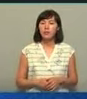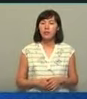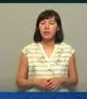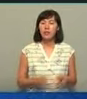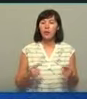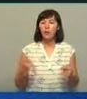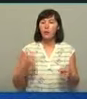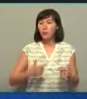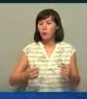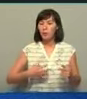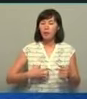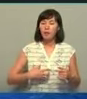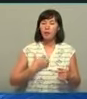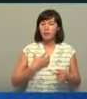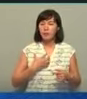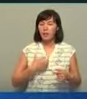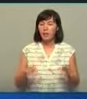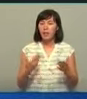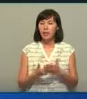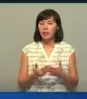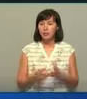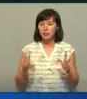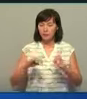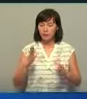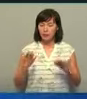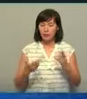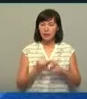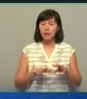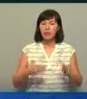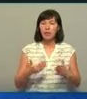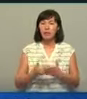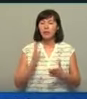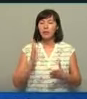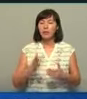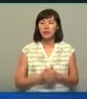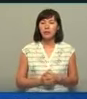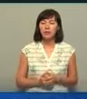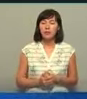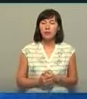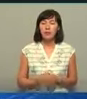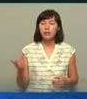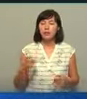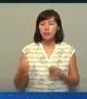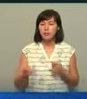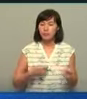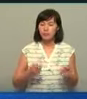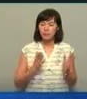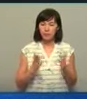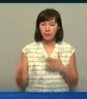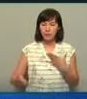мінездері департамент жанынан құрылған әдеп кеңесіне қаралады. Егер ол жерде дәлелін табатын болса, олар тиісті әкімшілік